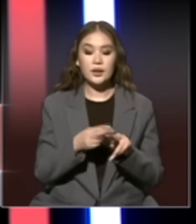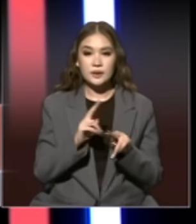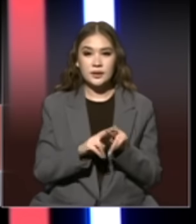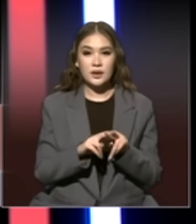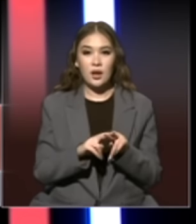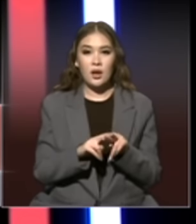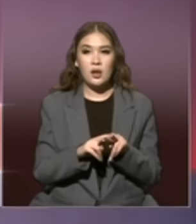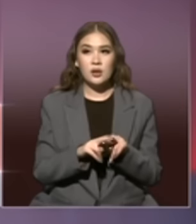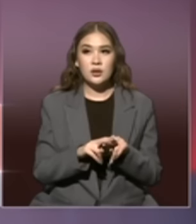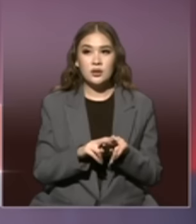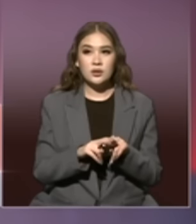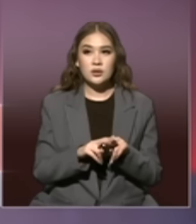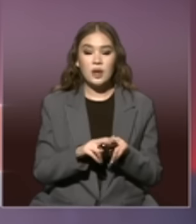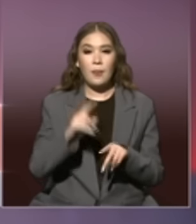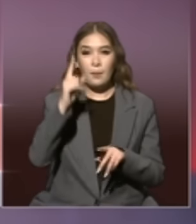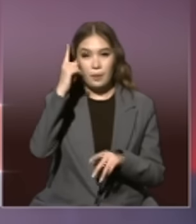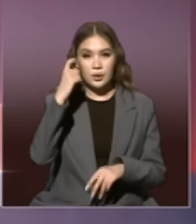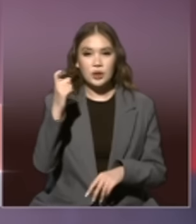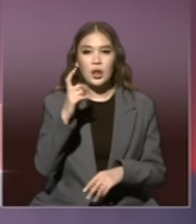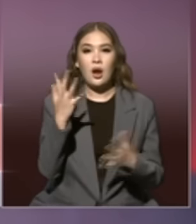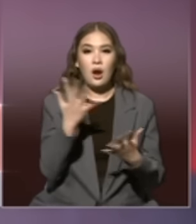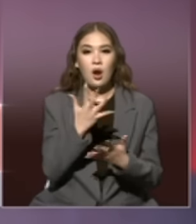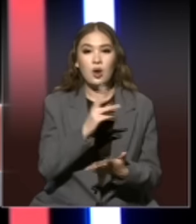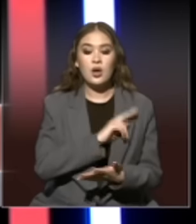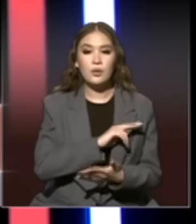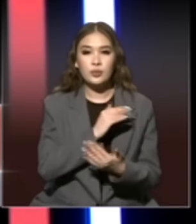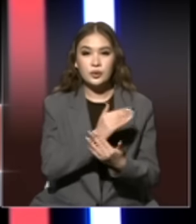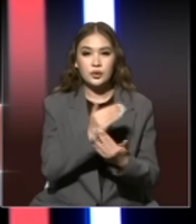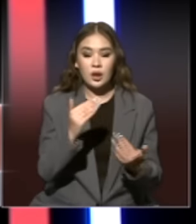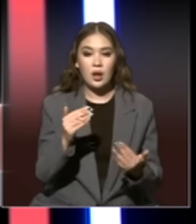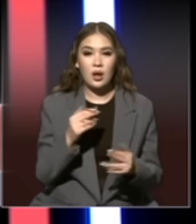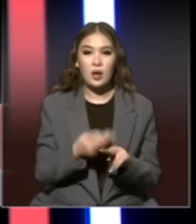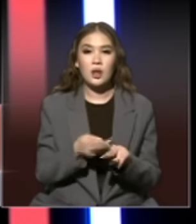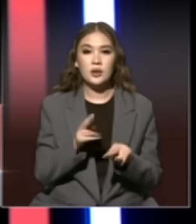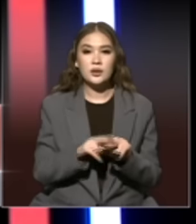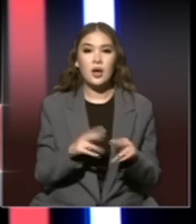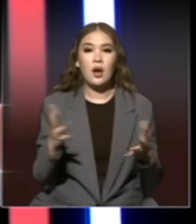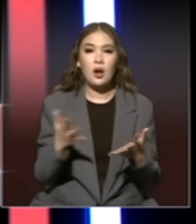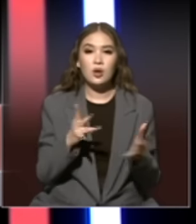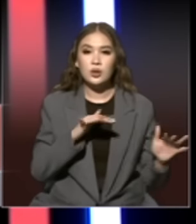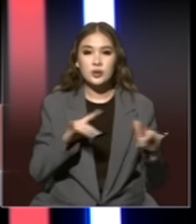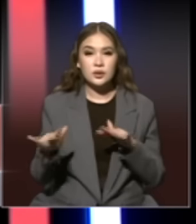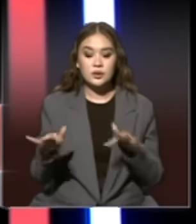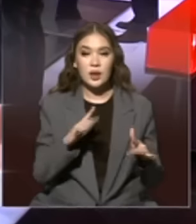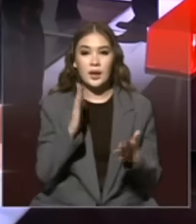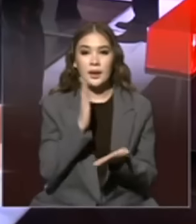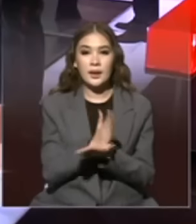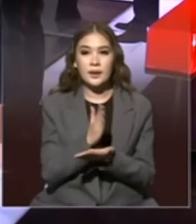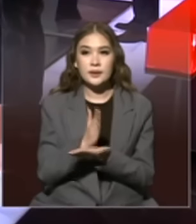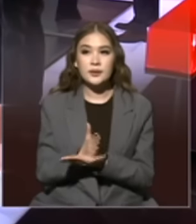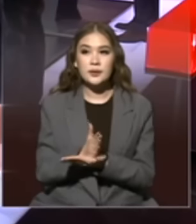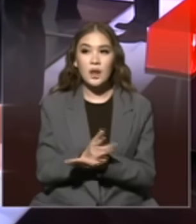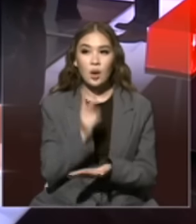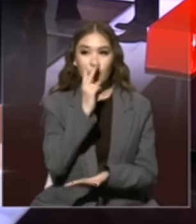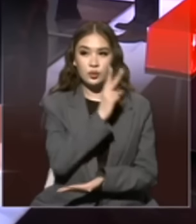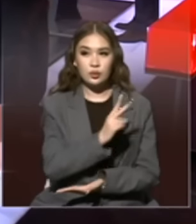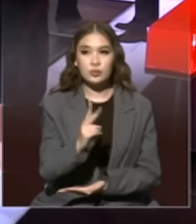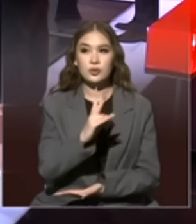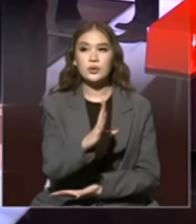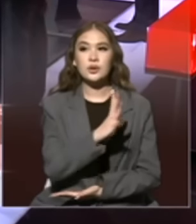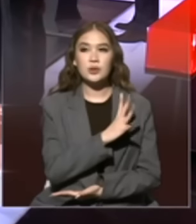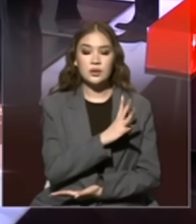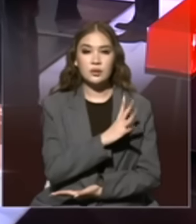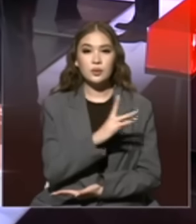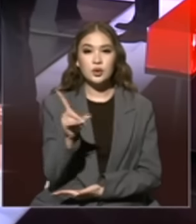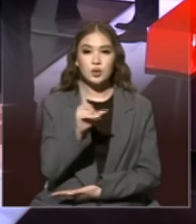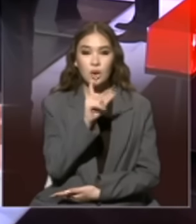алқабилердің жұмысын біле бастадық деген сияқты. Бұдан басқа қандай тағы-тағы әсер етуші факторлар байқадыңыздар? Біз бұл жерде көрдік бар ғой. Жаңа